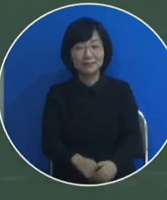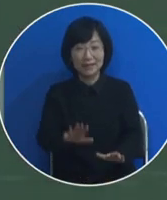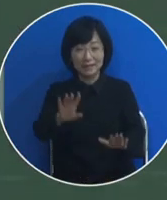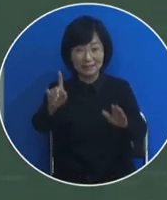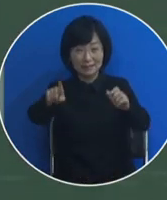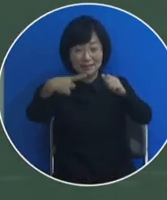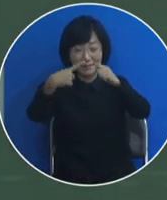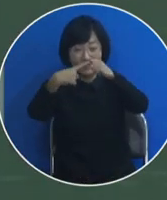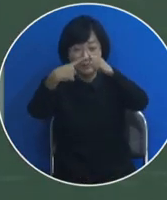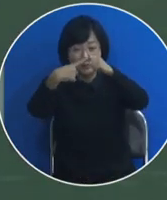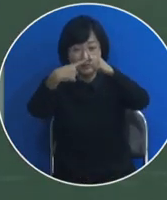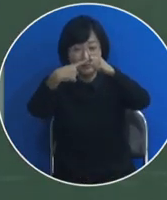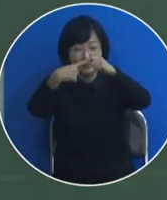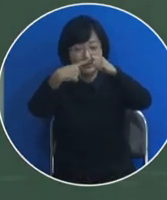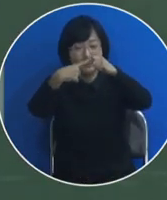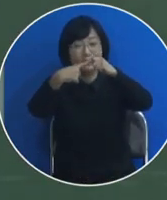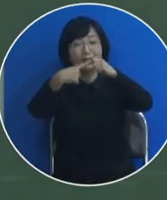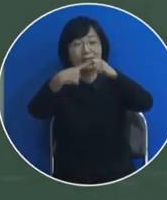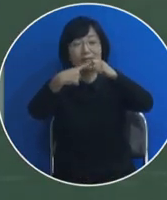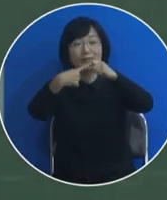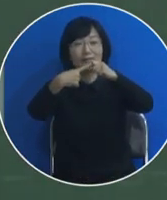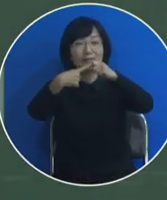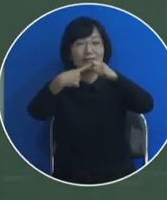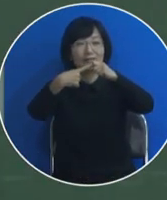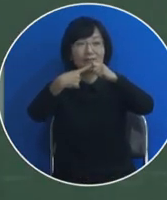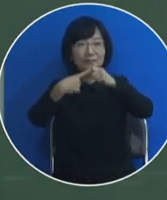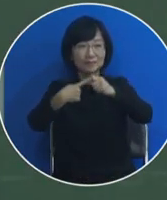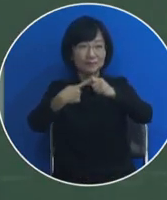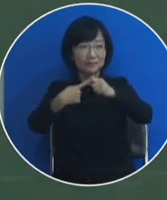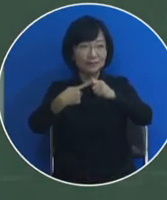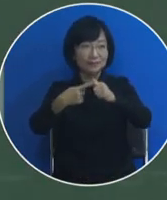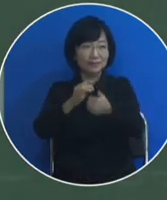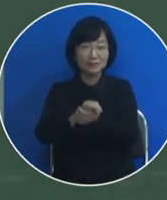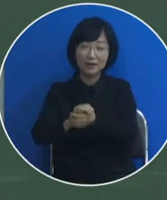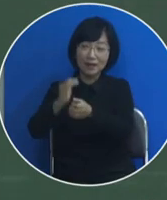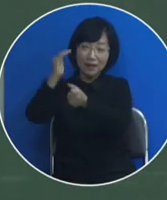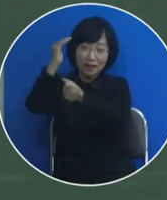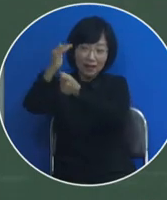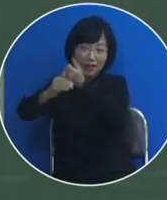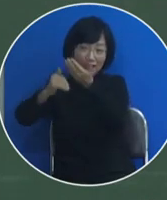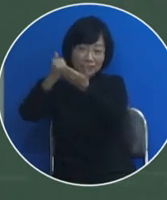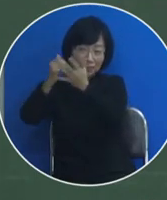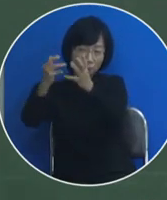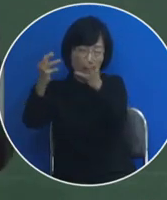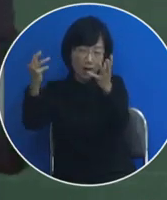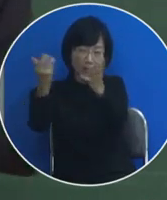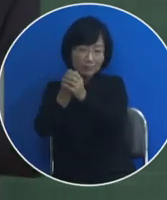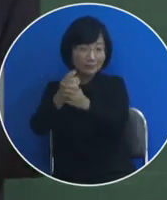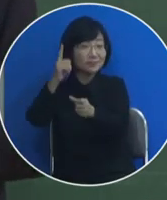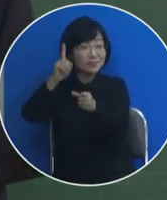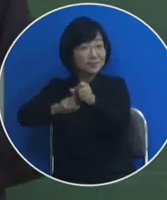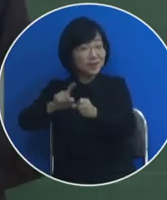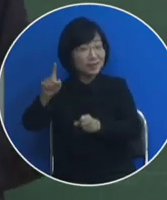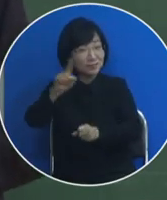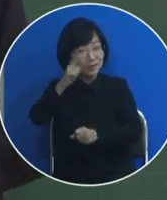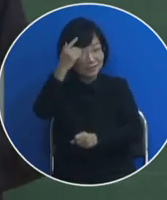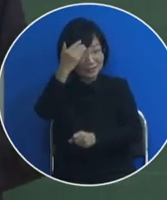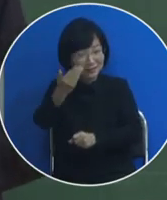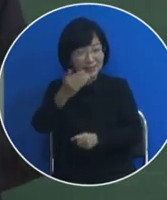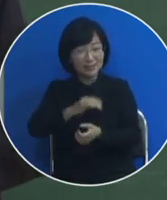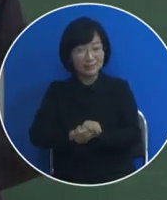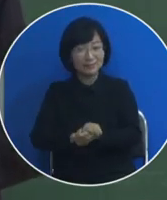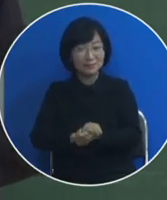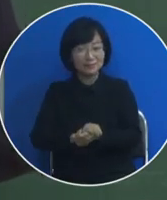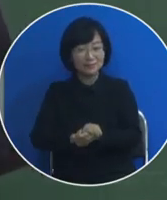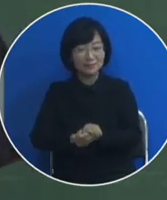첫째입니다. Then, first of all, 예, 하나님의 절대 목표가 뭐냐? What is God's absolute? 여기 대한 내용이나 답을 갖고 있어야 됩니다. That you have to have